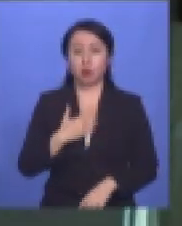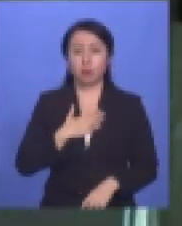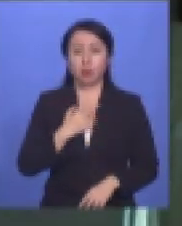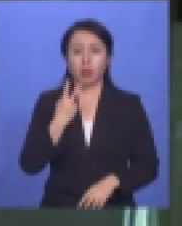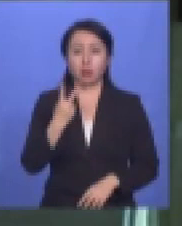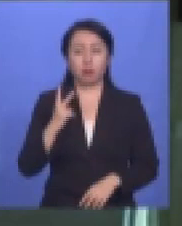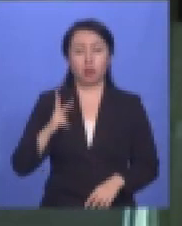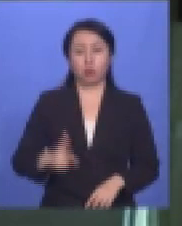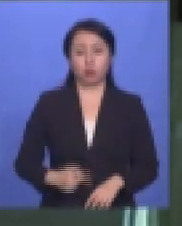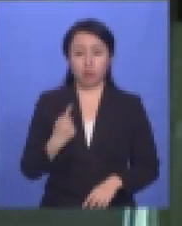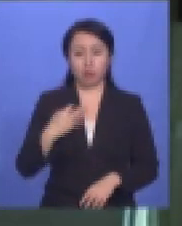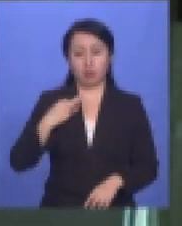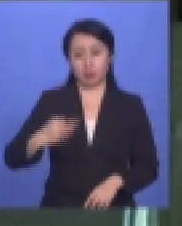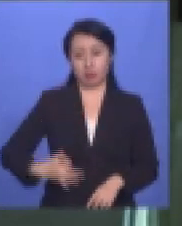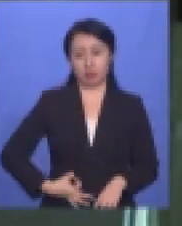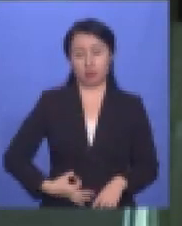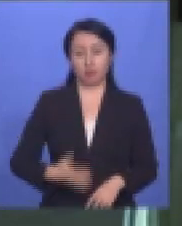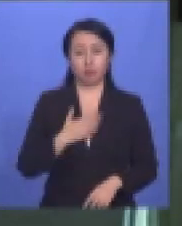сынок есть. Сынок – это моя,